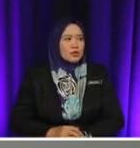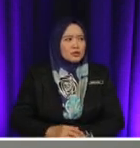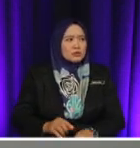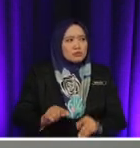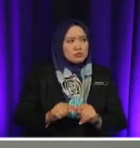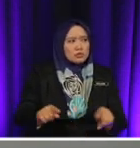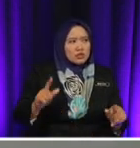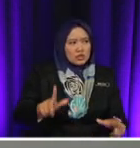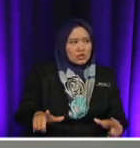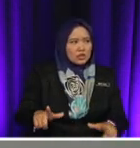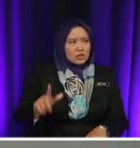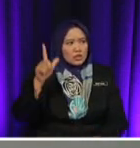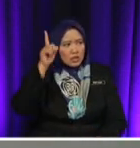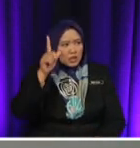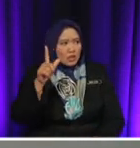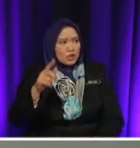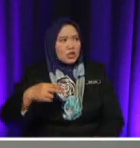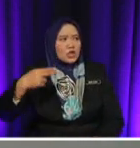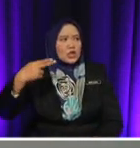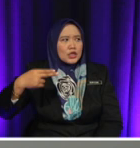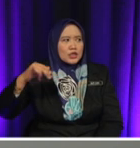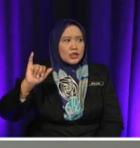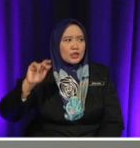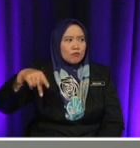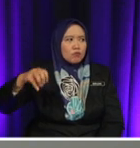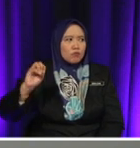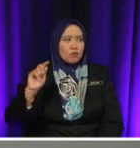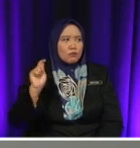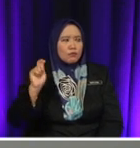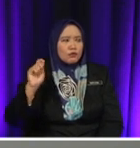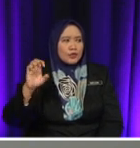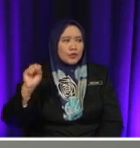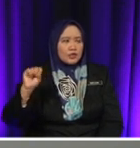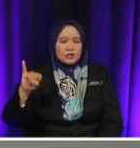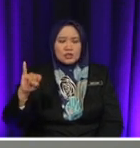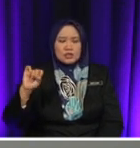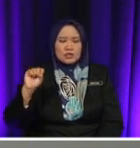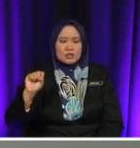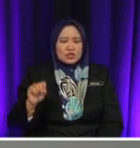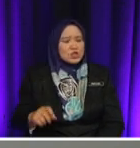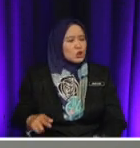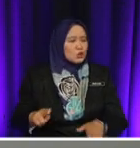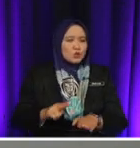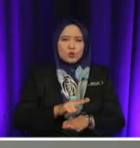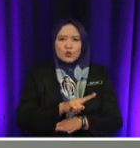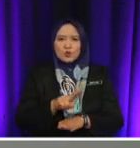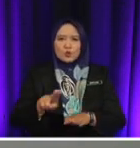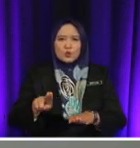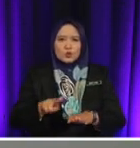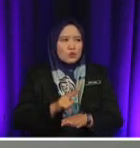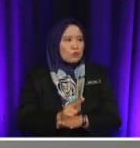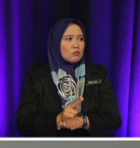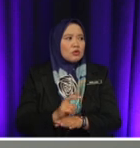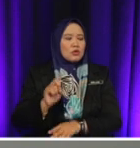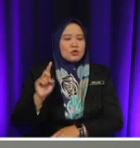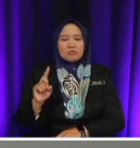kita nampak di situ bahawa yang khusus dia Nyatakan PH dia dengan tepat manakala yang umum tadi dia hanya Nyatakan nilai ph